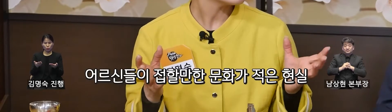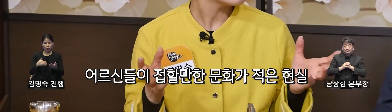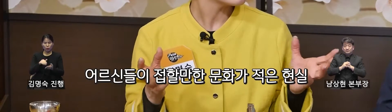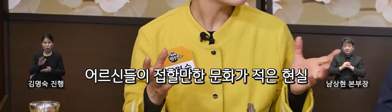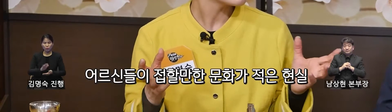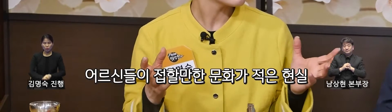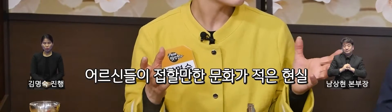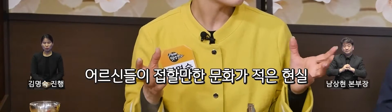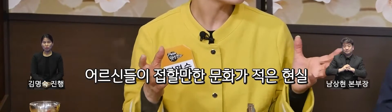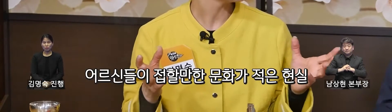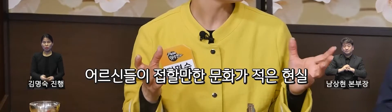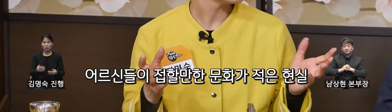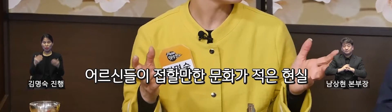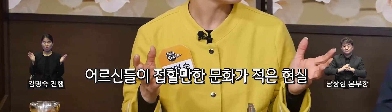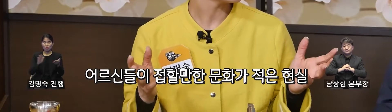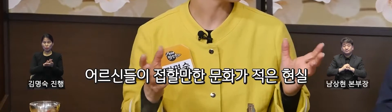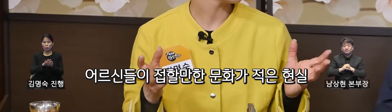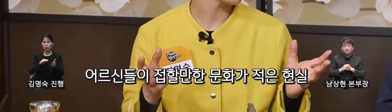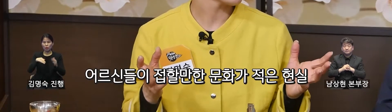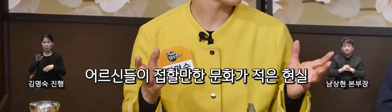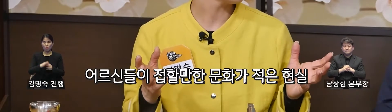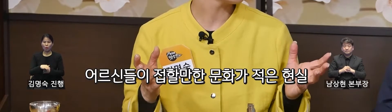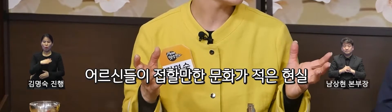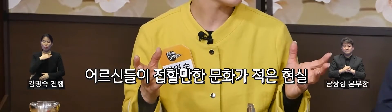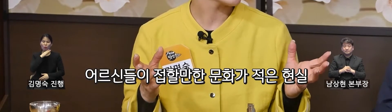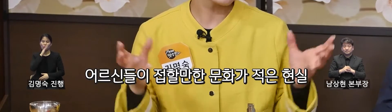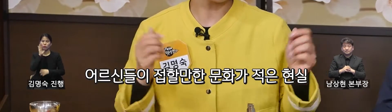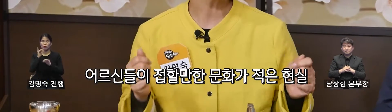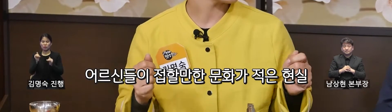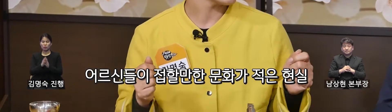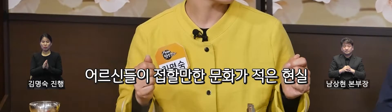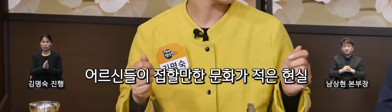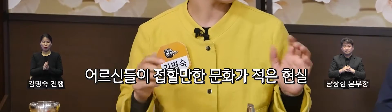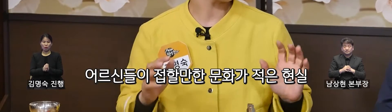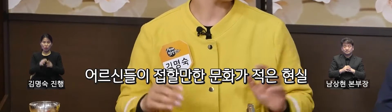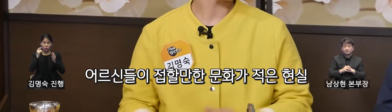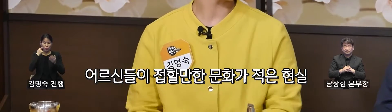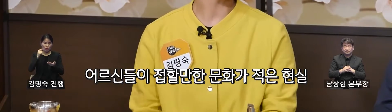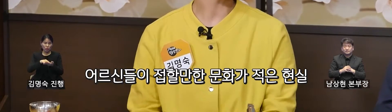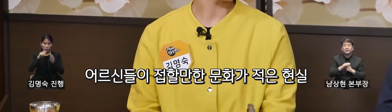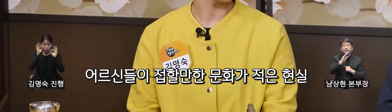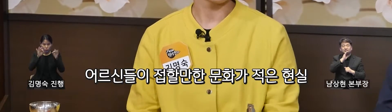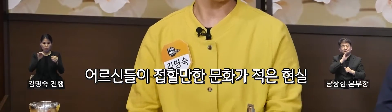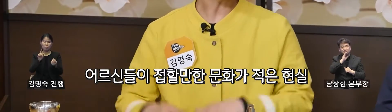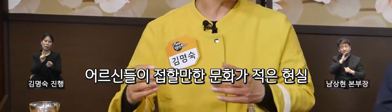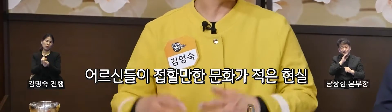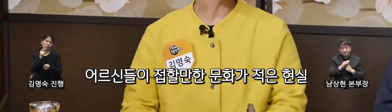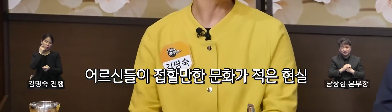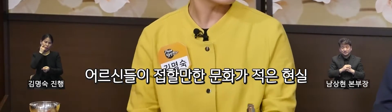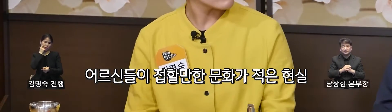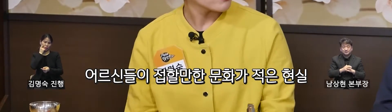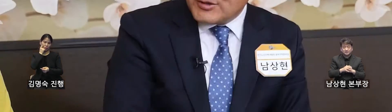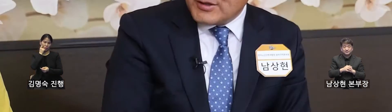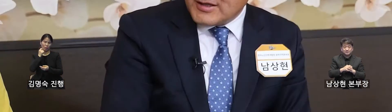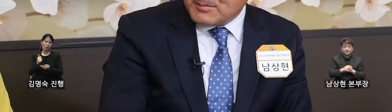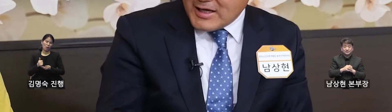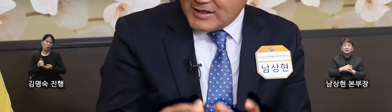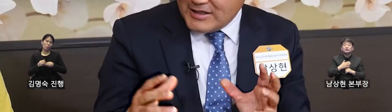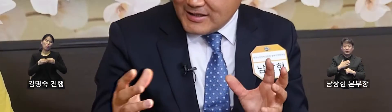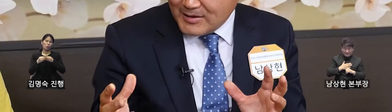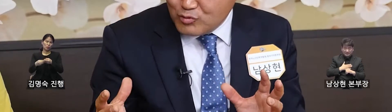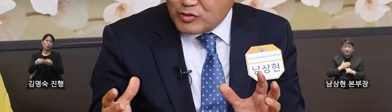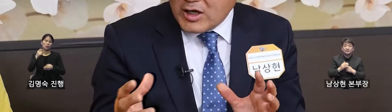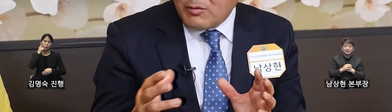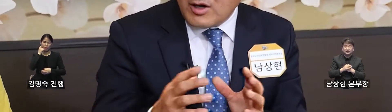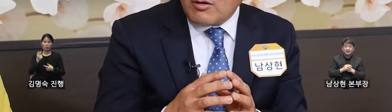어떤 문화의 어르신들이 쉽게 볼 수 있거나 접할 네. 수 있는 게 사실은 적어서 선뜻 모시고 가죠. 저희가